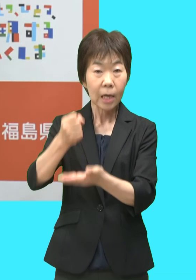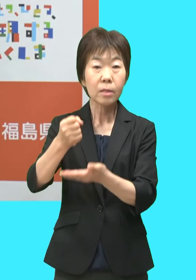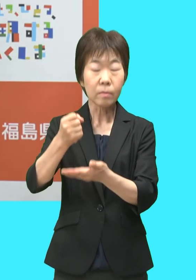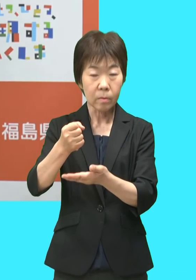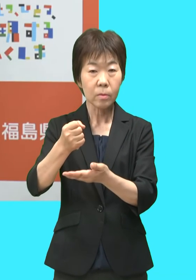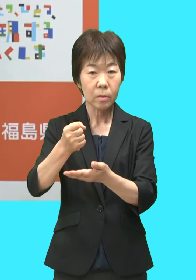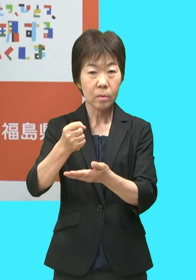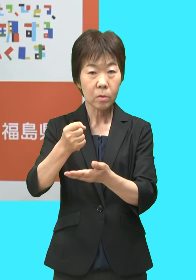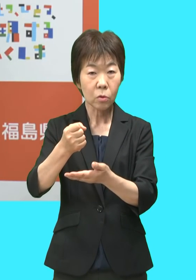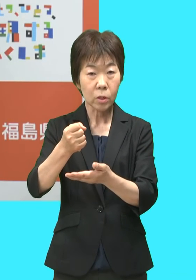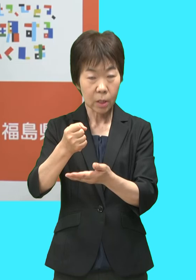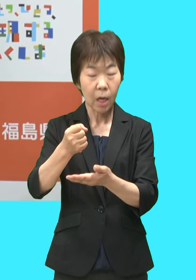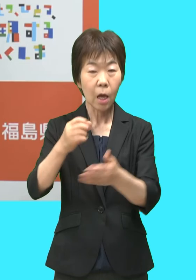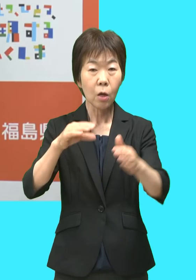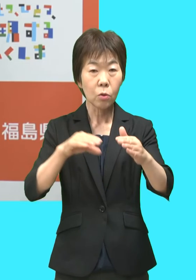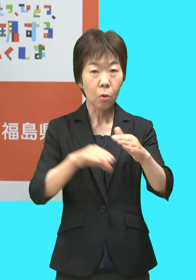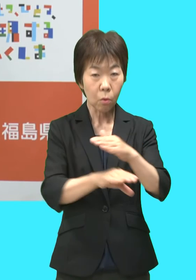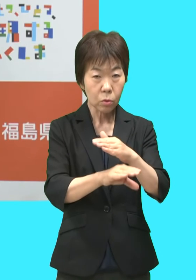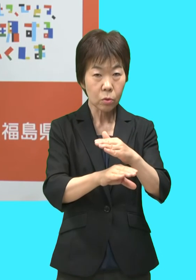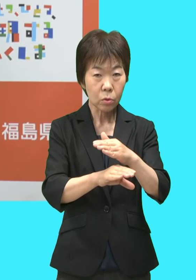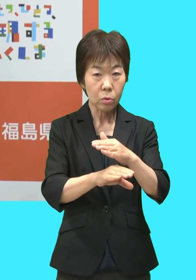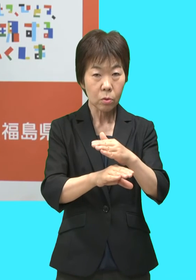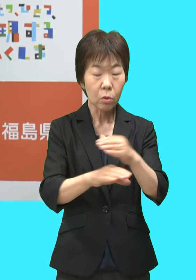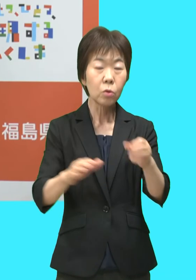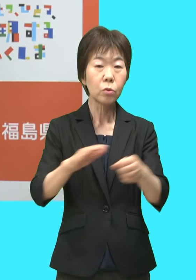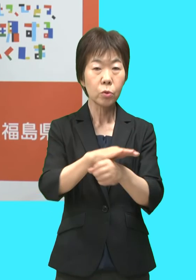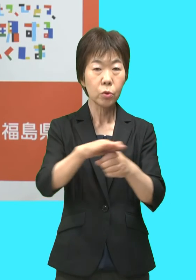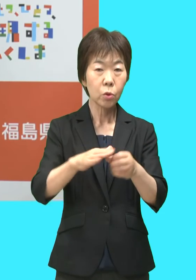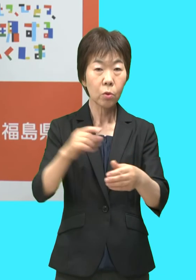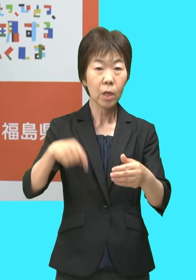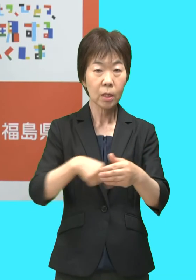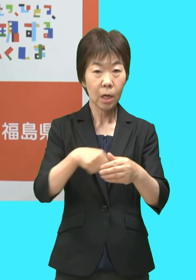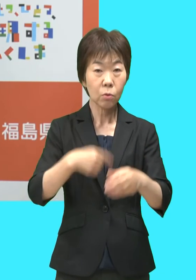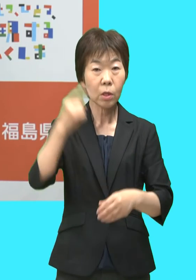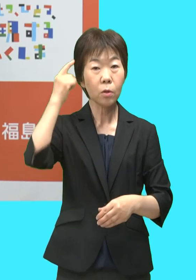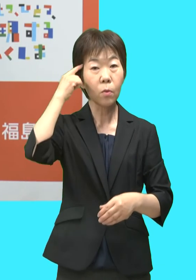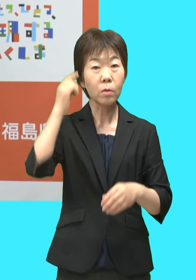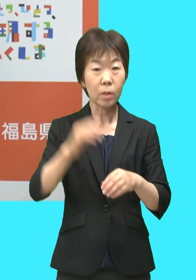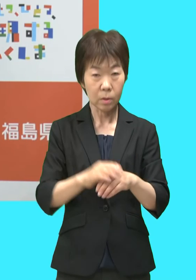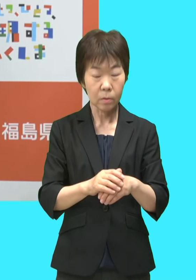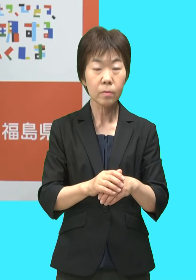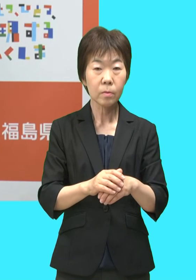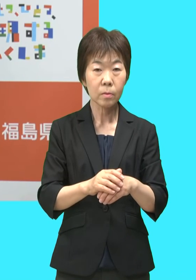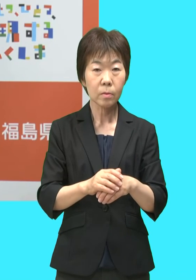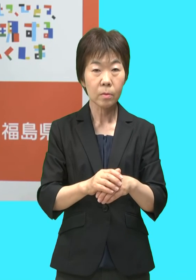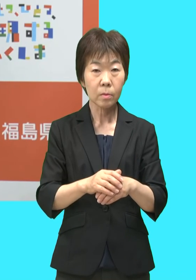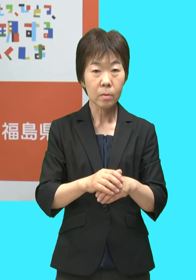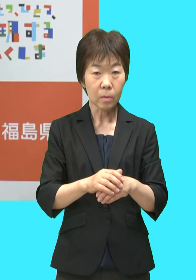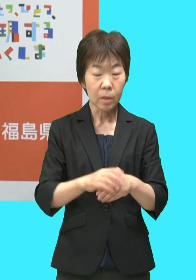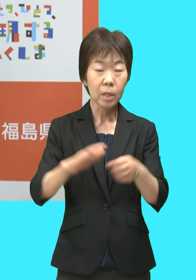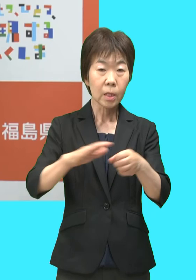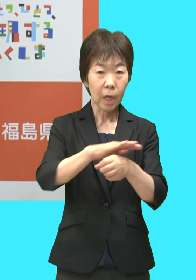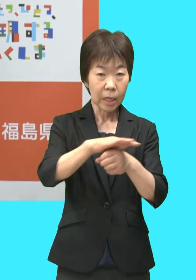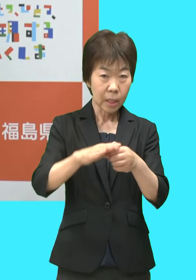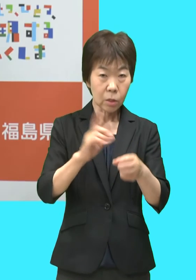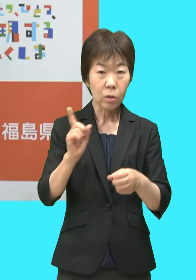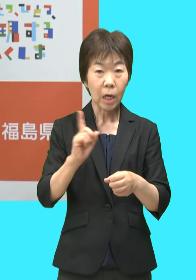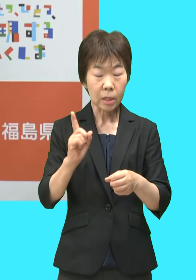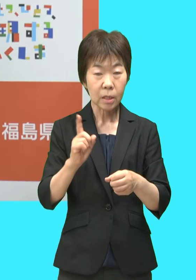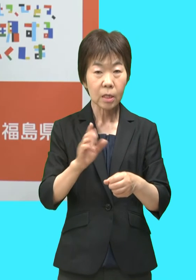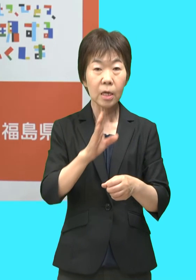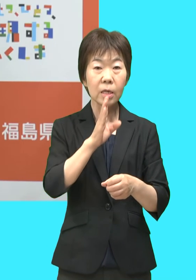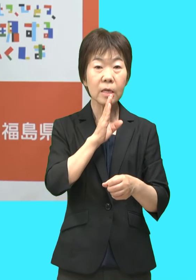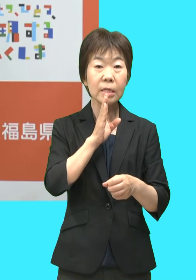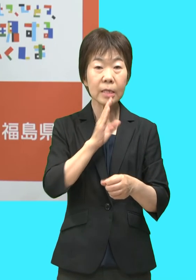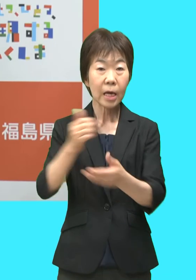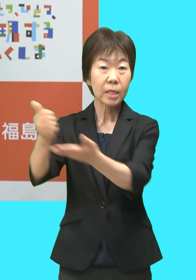そういったものとして残していくべき重要な要素だと思います。一番大切なことは実際に来